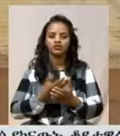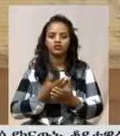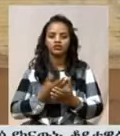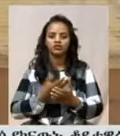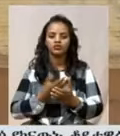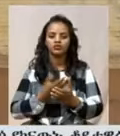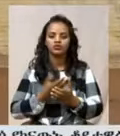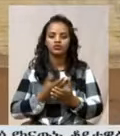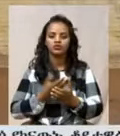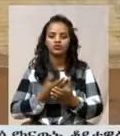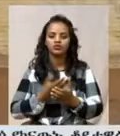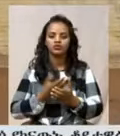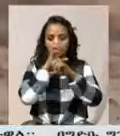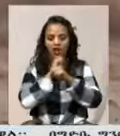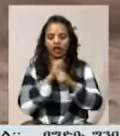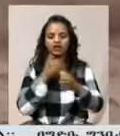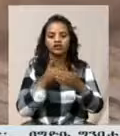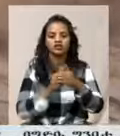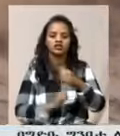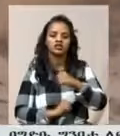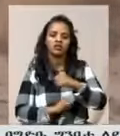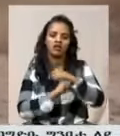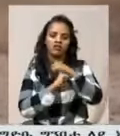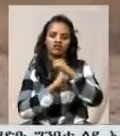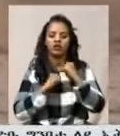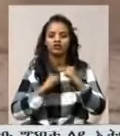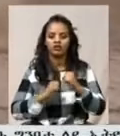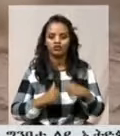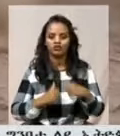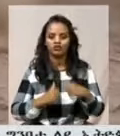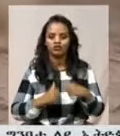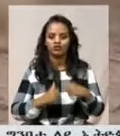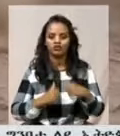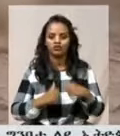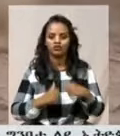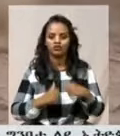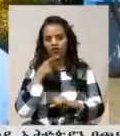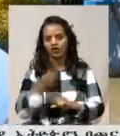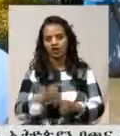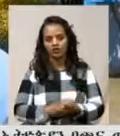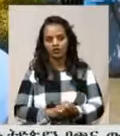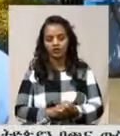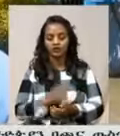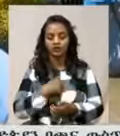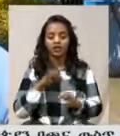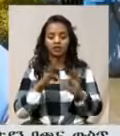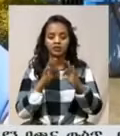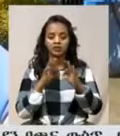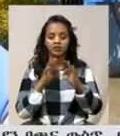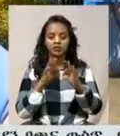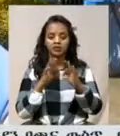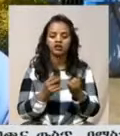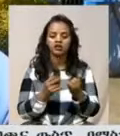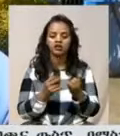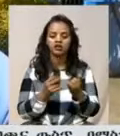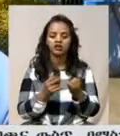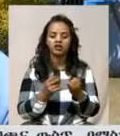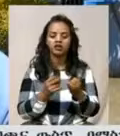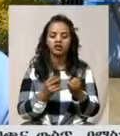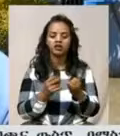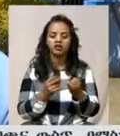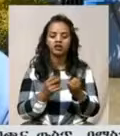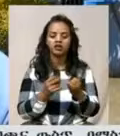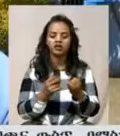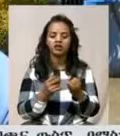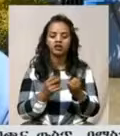ተማሪዎቹ ግድቡ እስኪጠናቀቅ ድረስ ድጋፋቸውን አጠናክረው እንደሚቀጥሉም ተናግረዋል። የኔ ቤተሰቦች አሁን ለአባይ አስተዋጽኦ ሲያደርጉ